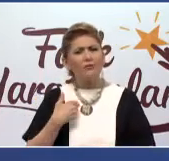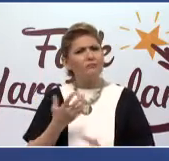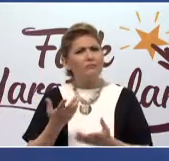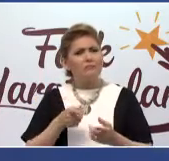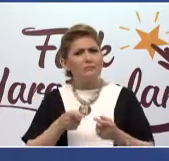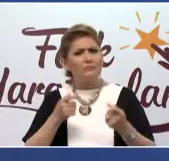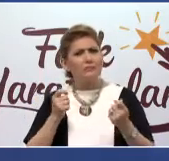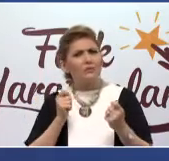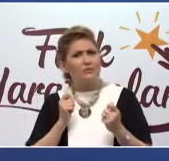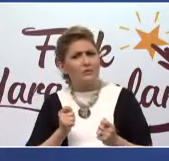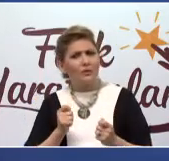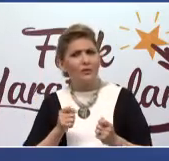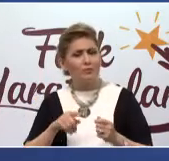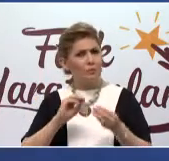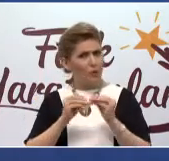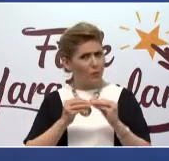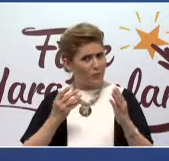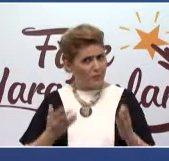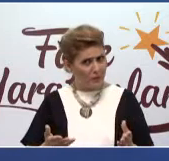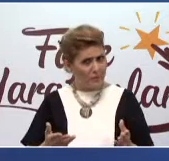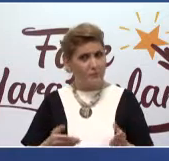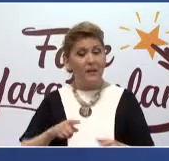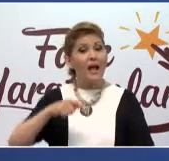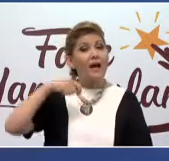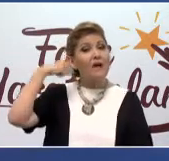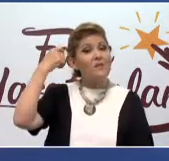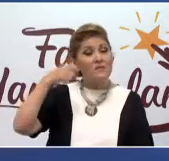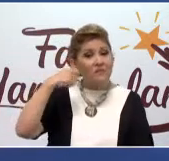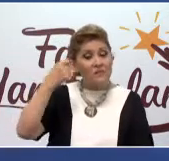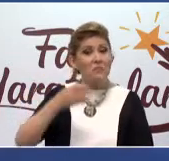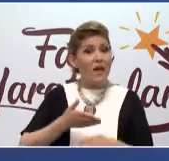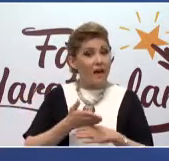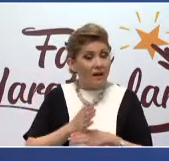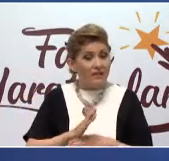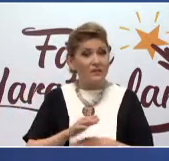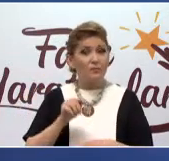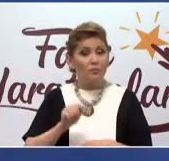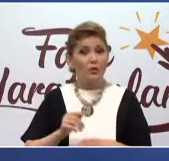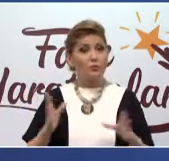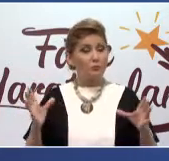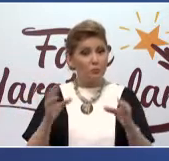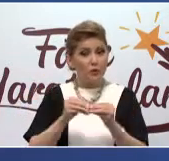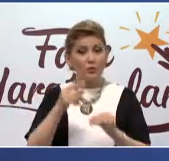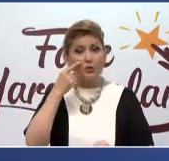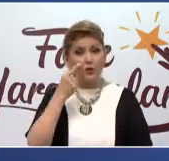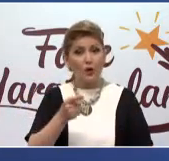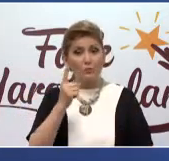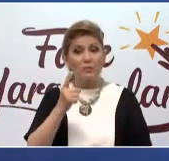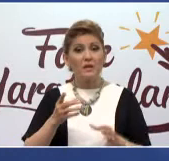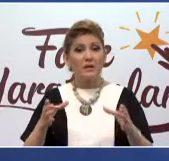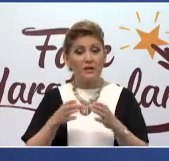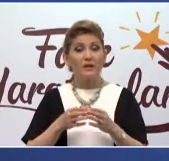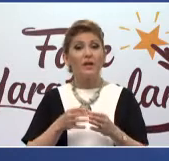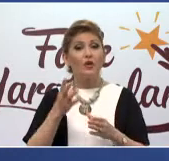edebilme konusu biraz sorunlu. Filmin aslında bunları bütüncül olarak görebileceğimiz bir mecra olarak